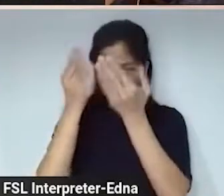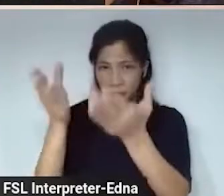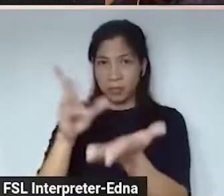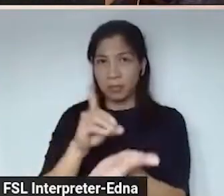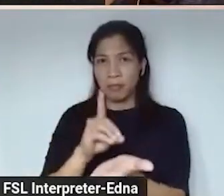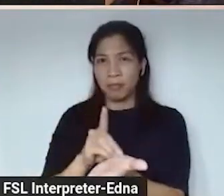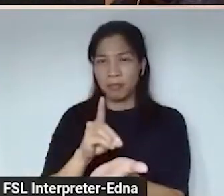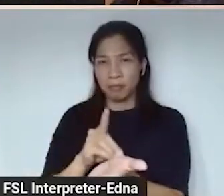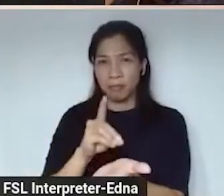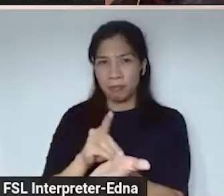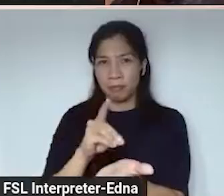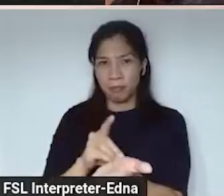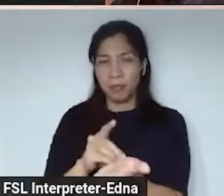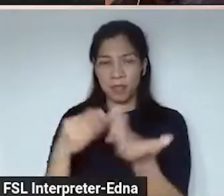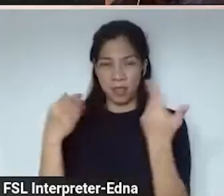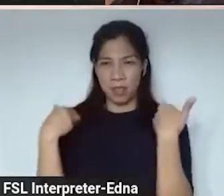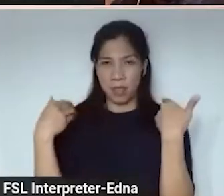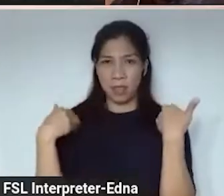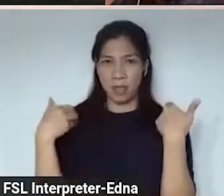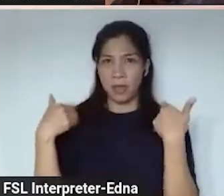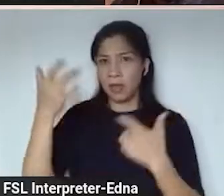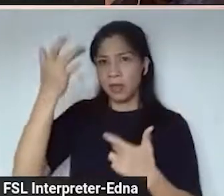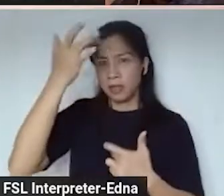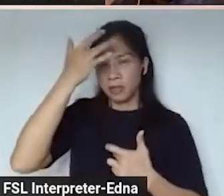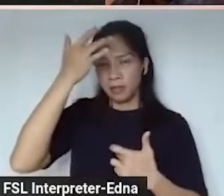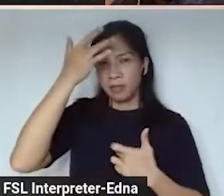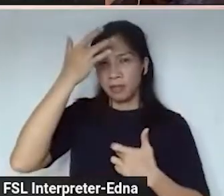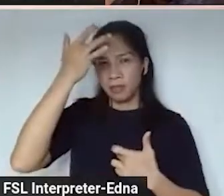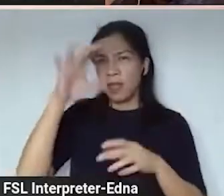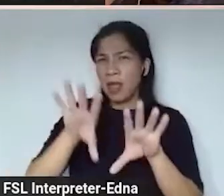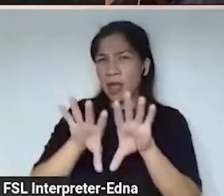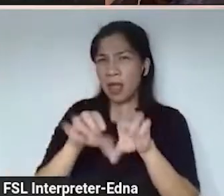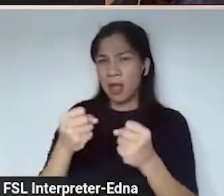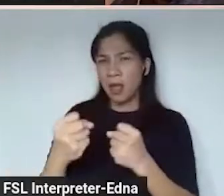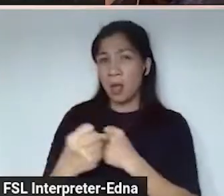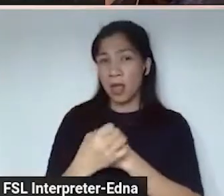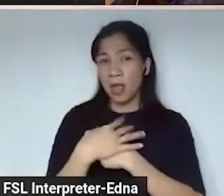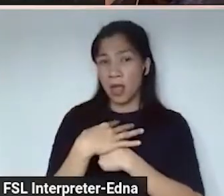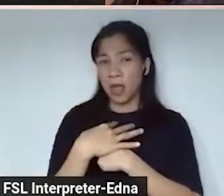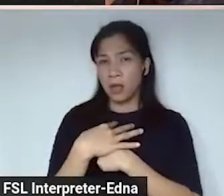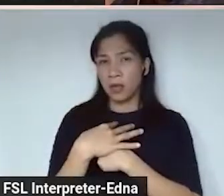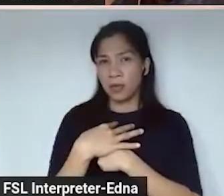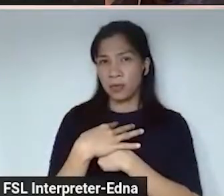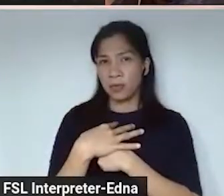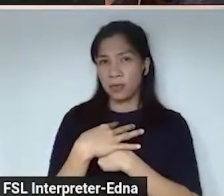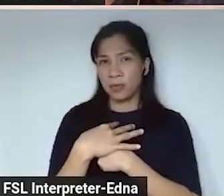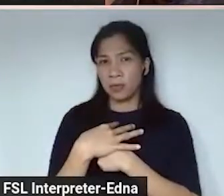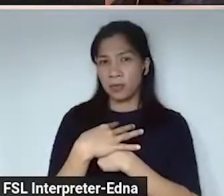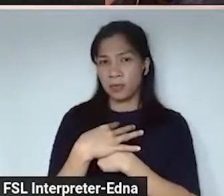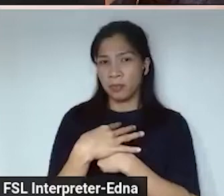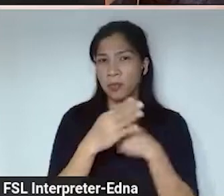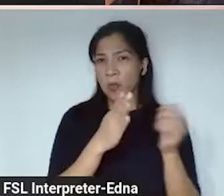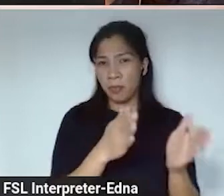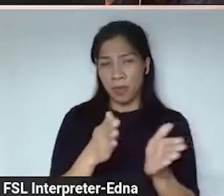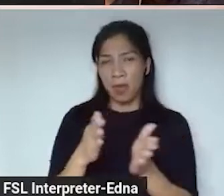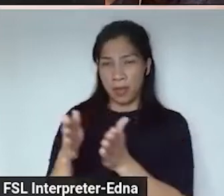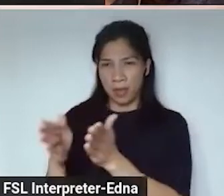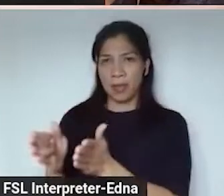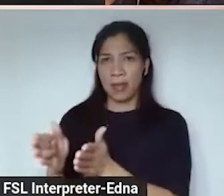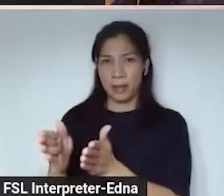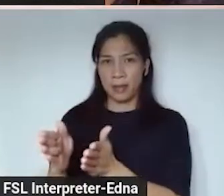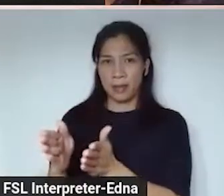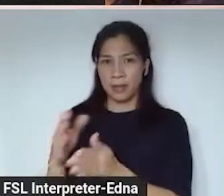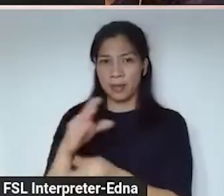limb girdle muscular dystrophy, so how did it affect you? Yung mga plans mo at nagkaroon ka ba